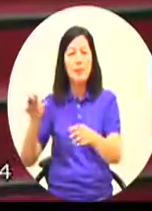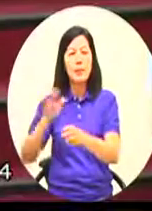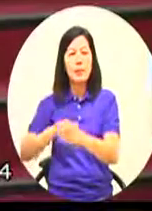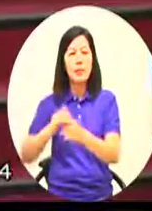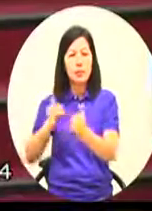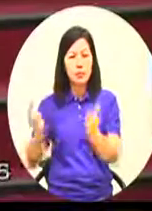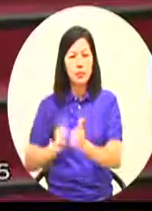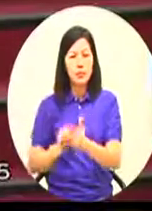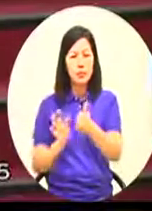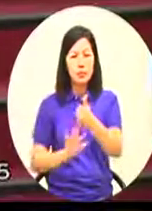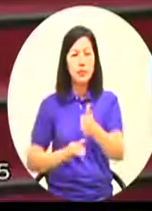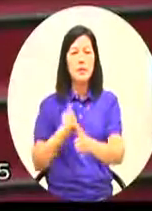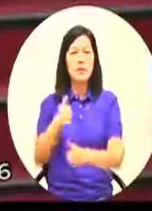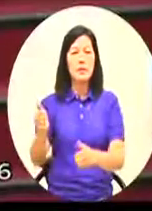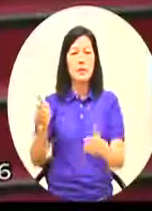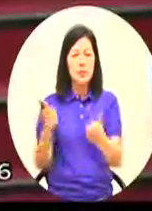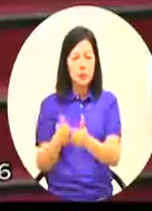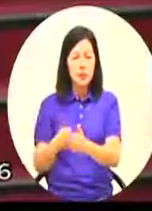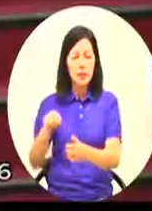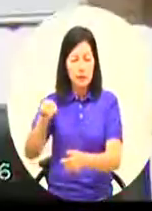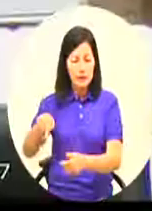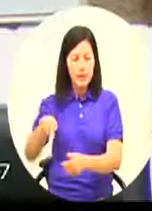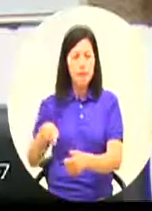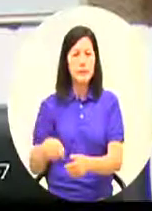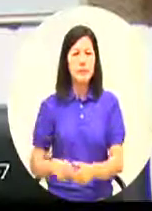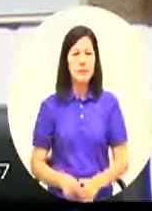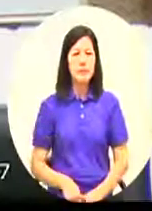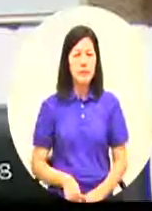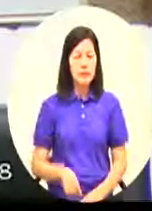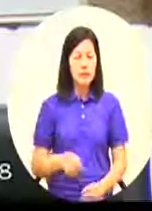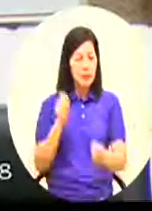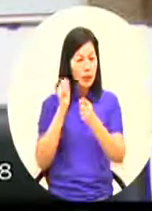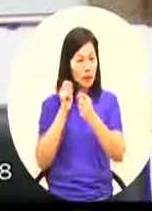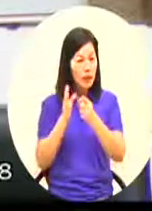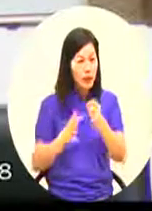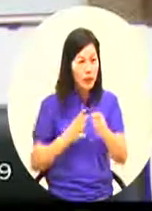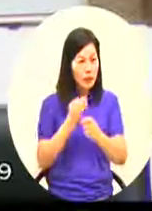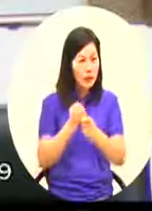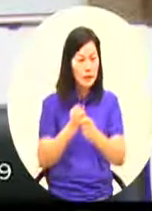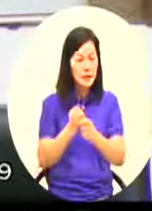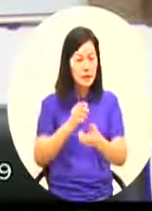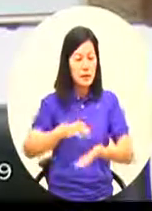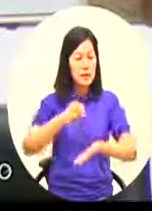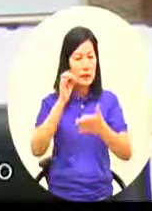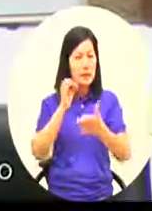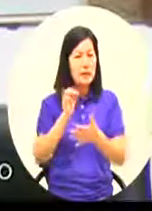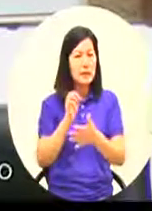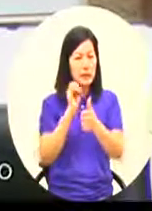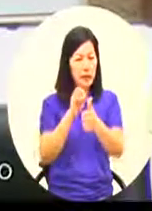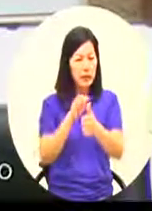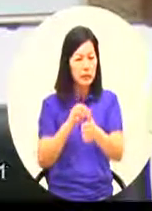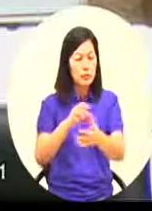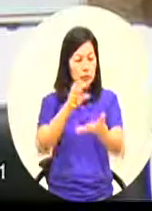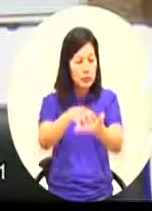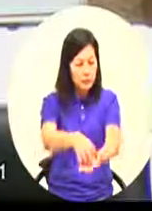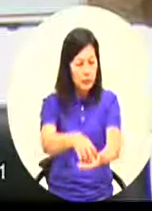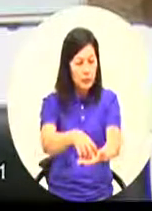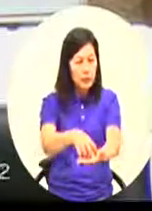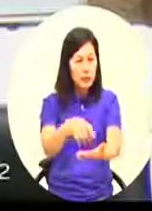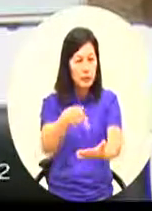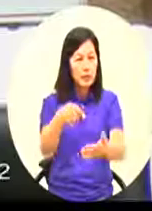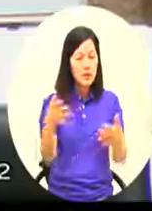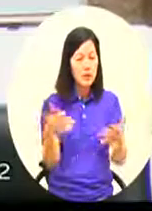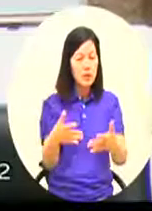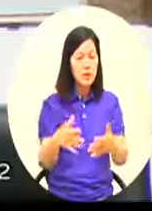希望市长能够在这几年当中有提到平埔族证明的问题，也希